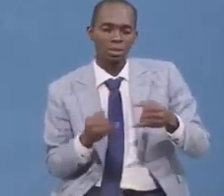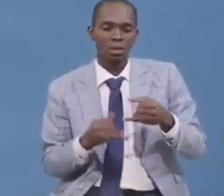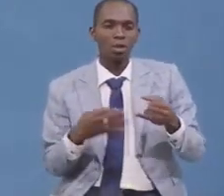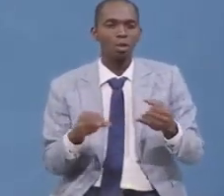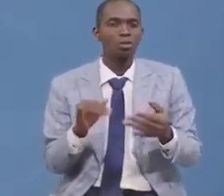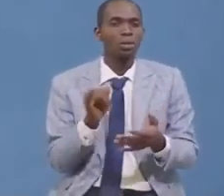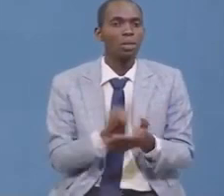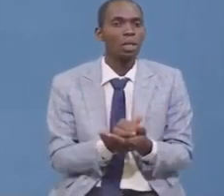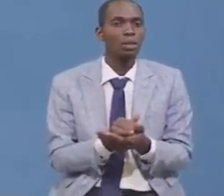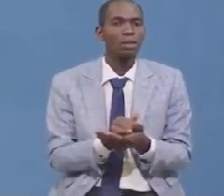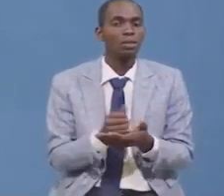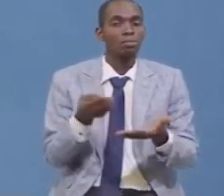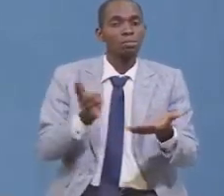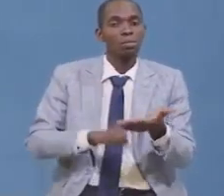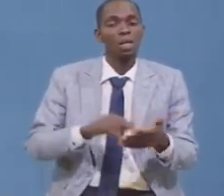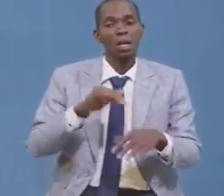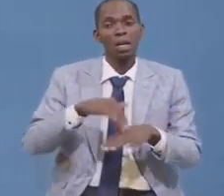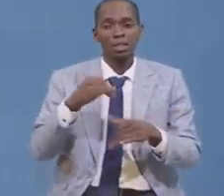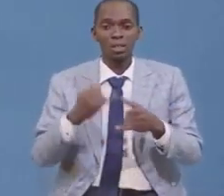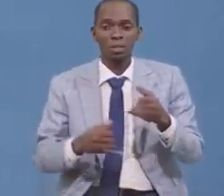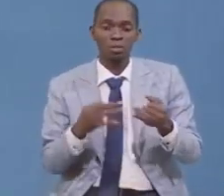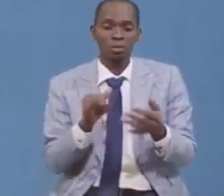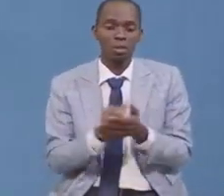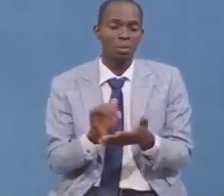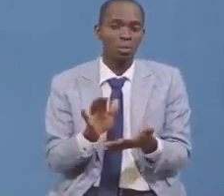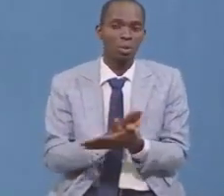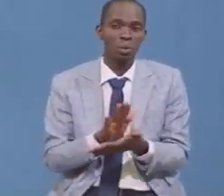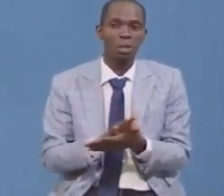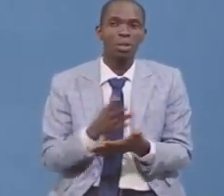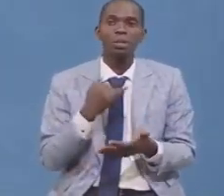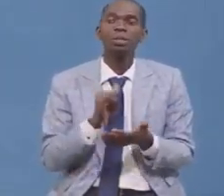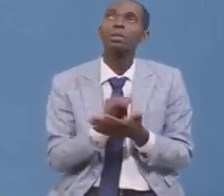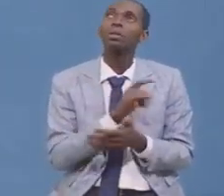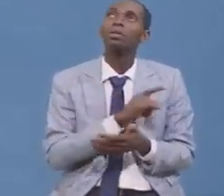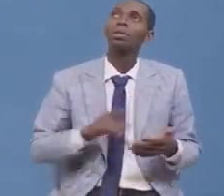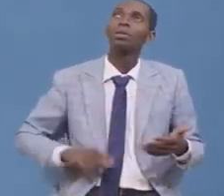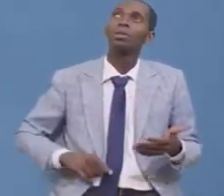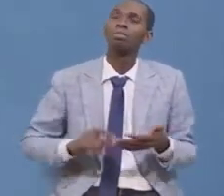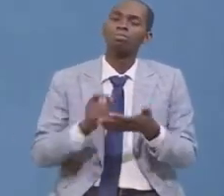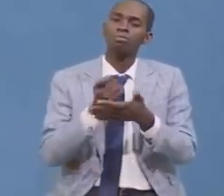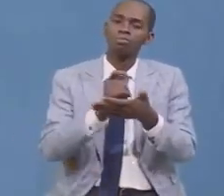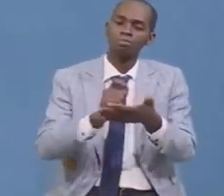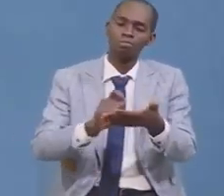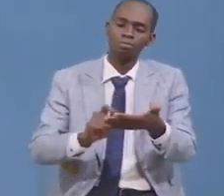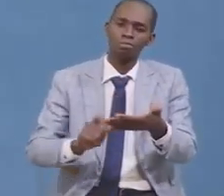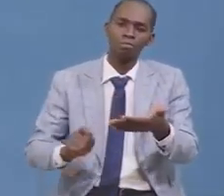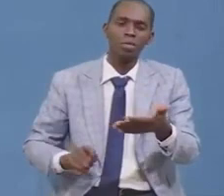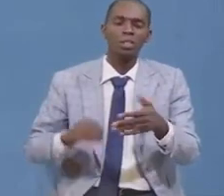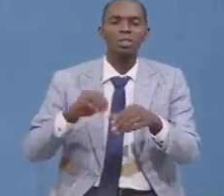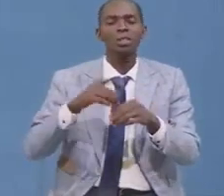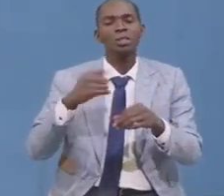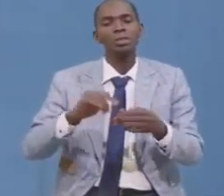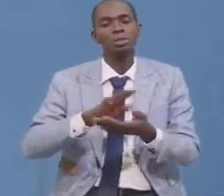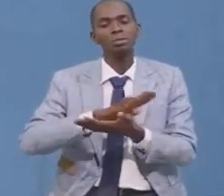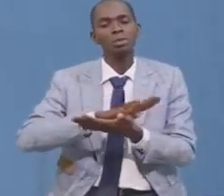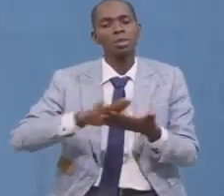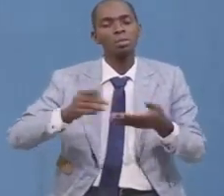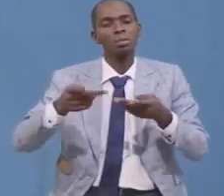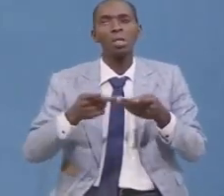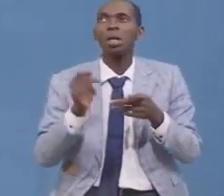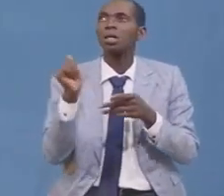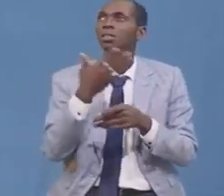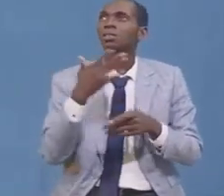చివరి భాగంలో సంతకం చేశారు. And he said, Lord, fill in the empty space, anything you write, anything